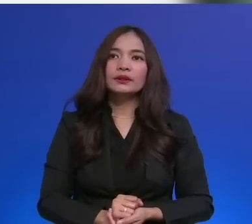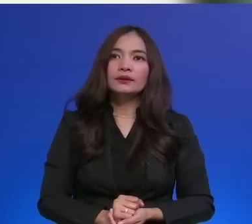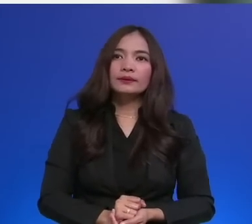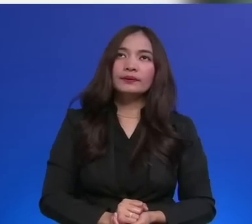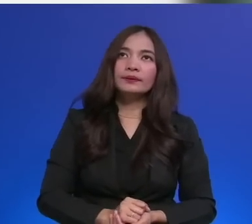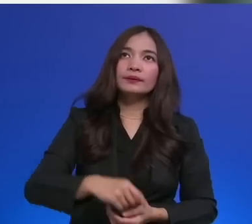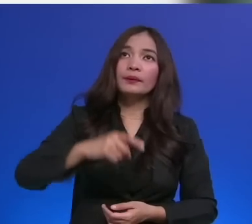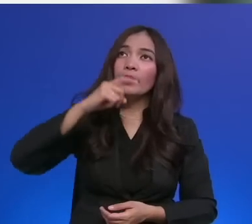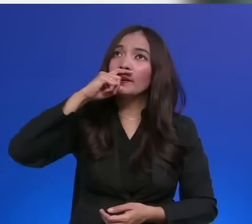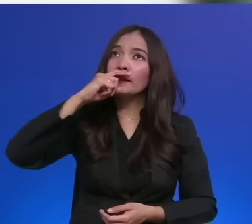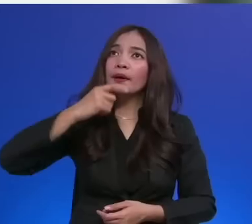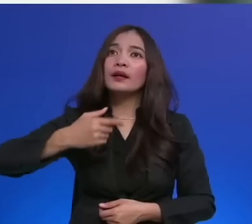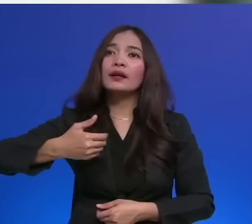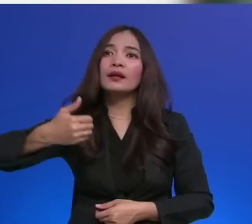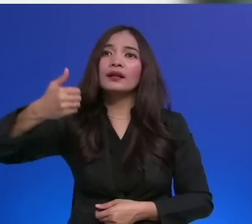Bapa,